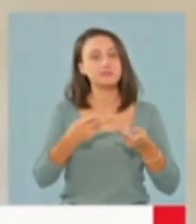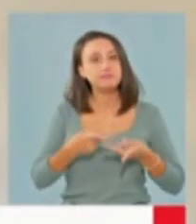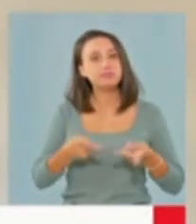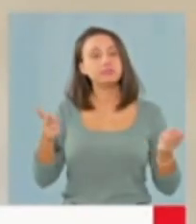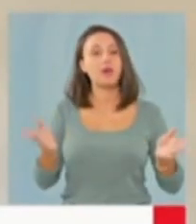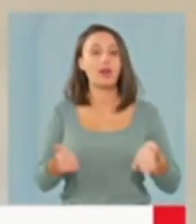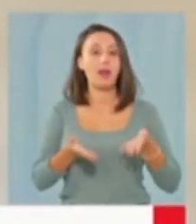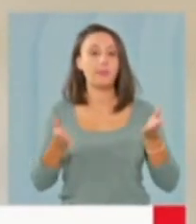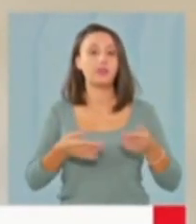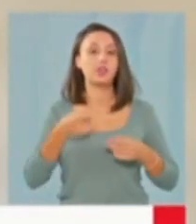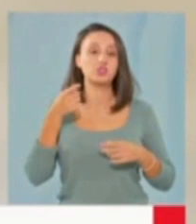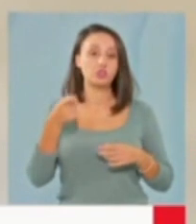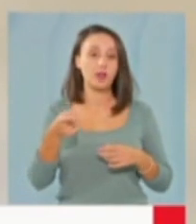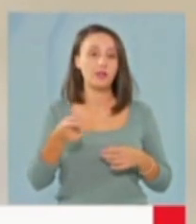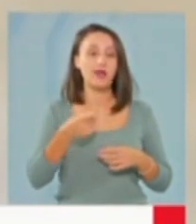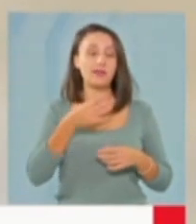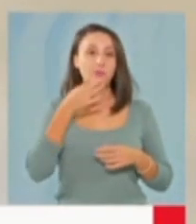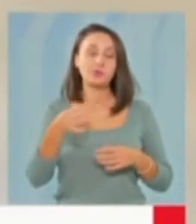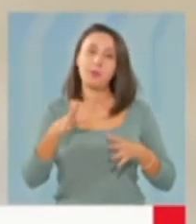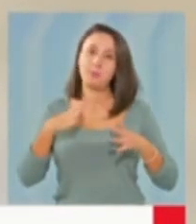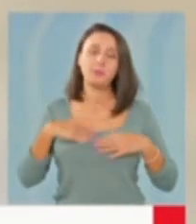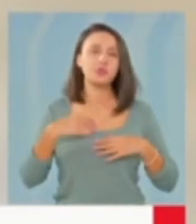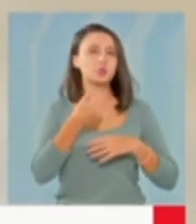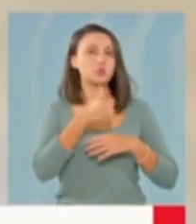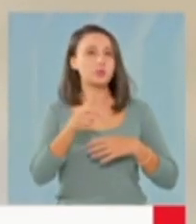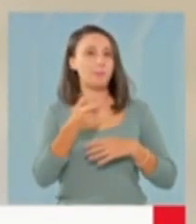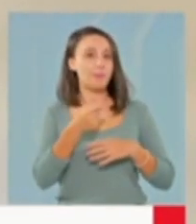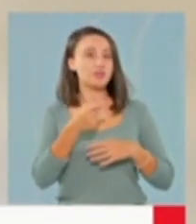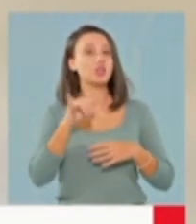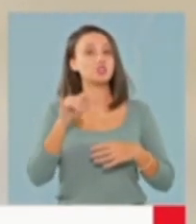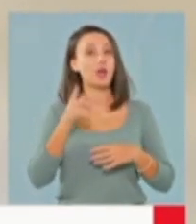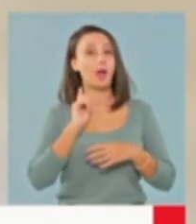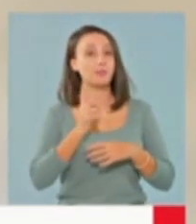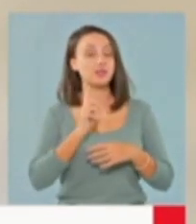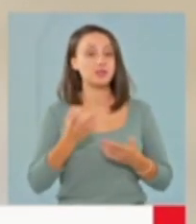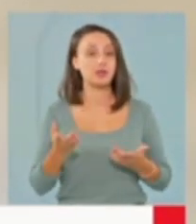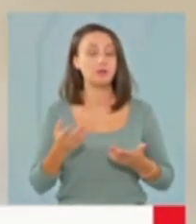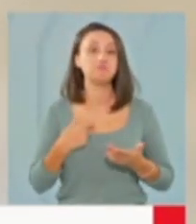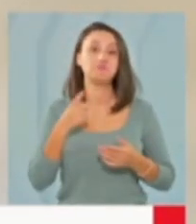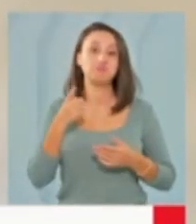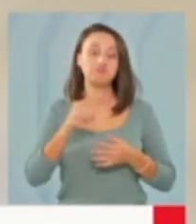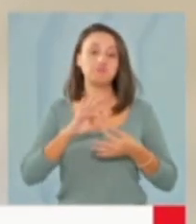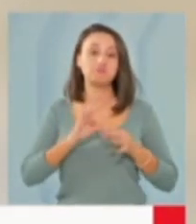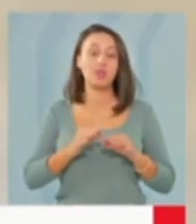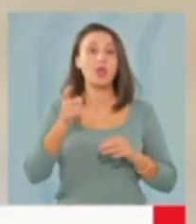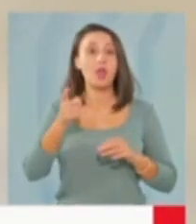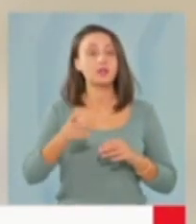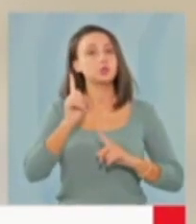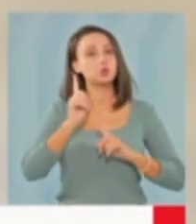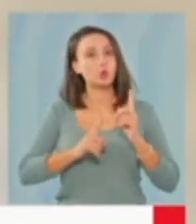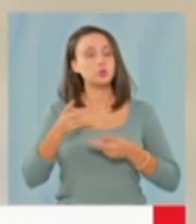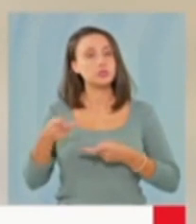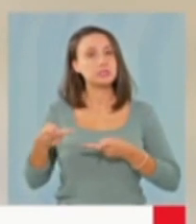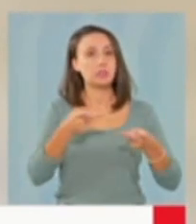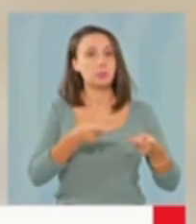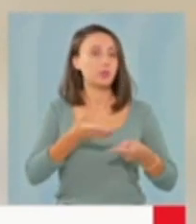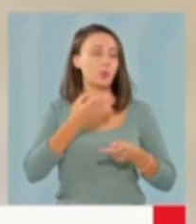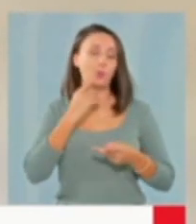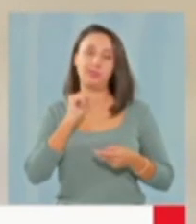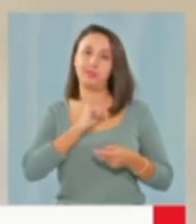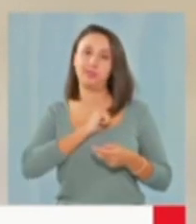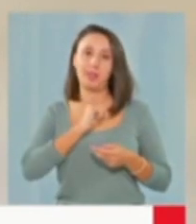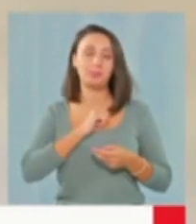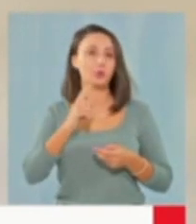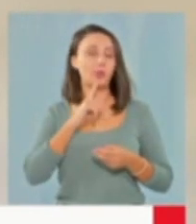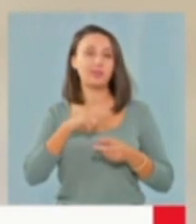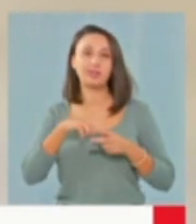rapid iar David de gea natie spune că a primit sute de mesaje Chiar și amenințări în consecință acesta totuși transmite că nu e teamă